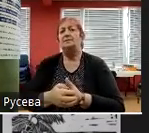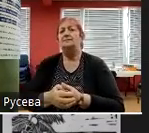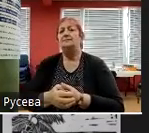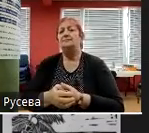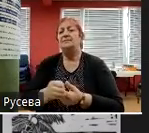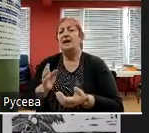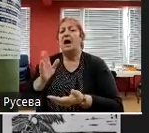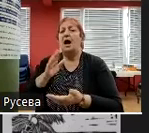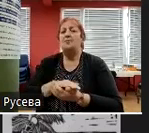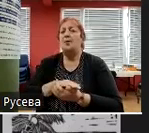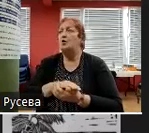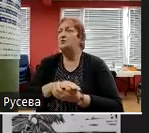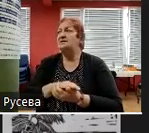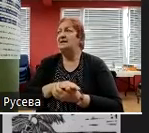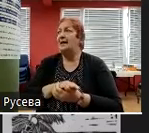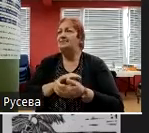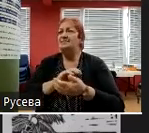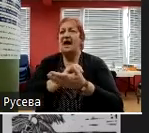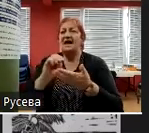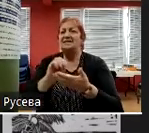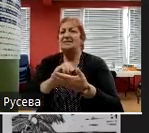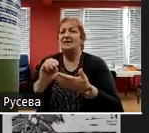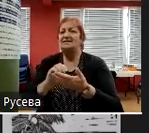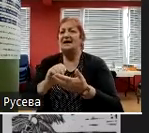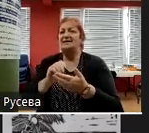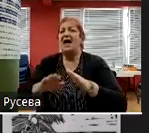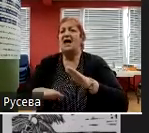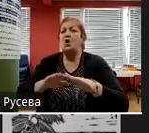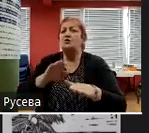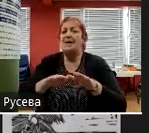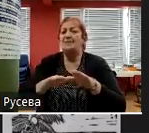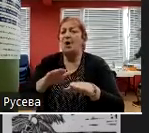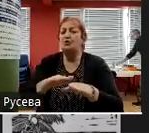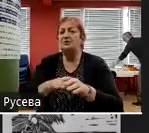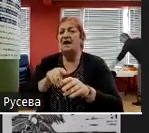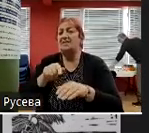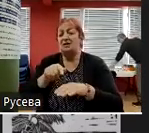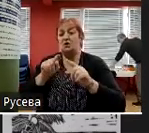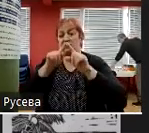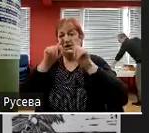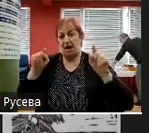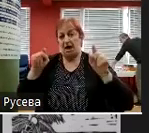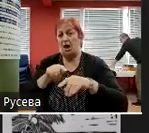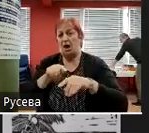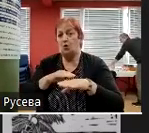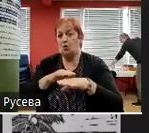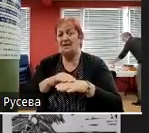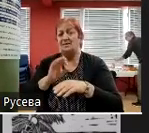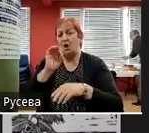Това е контролният списък за достъпността на документа.